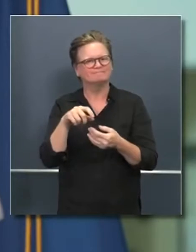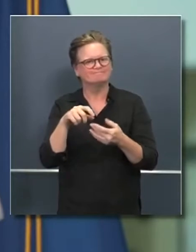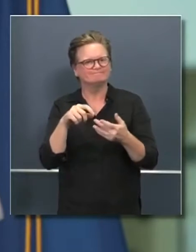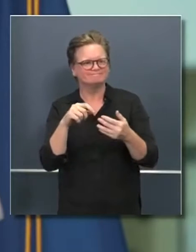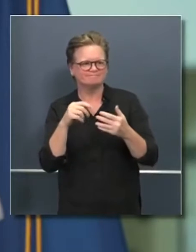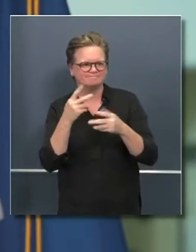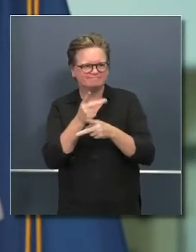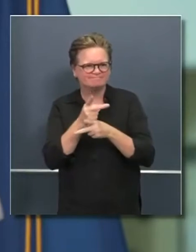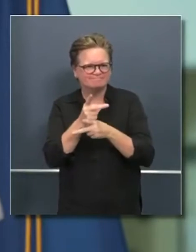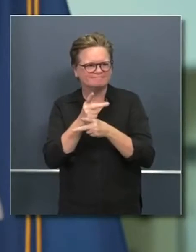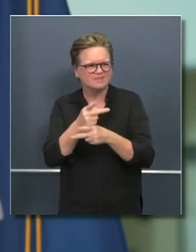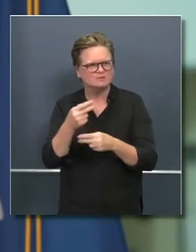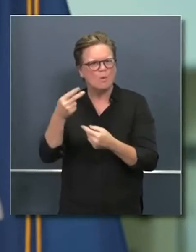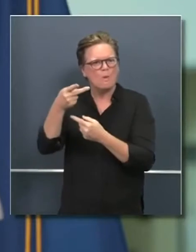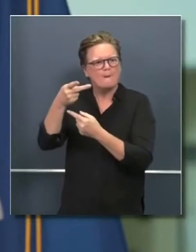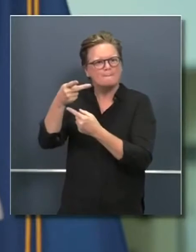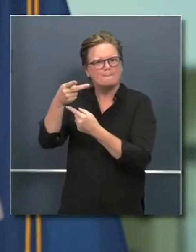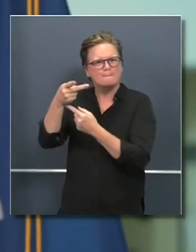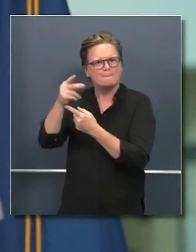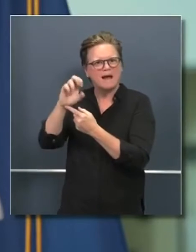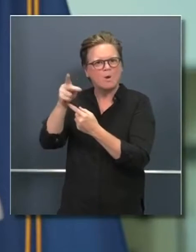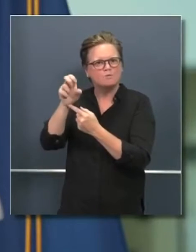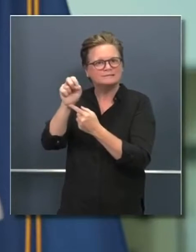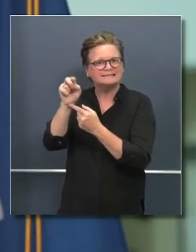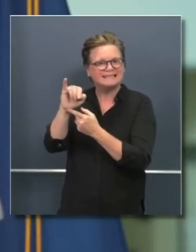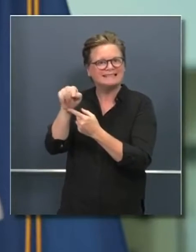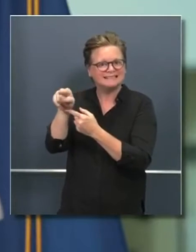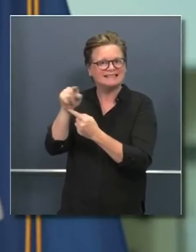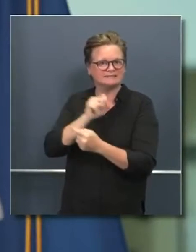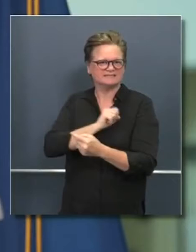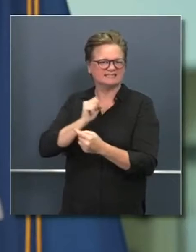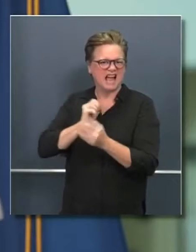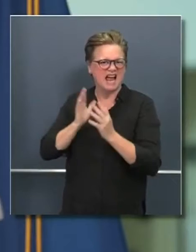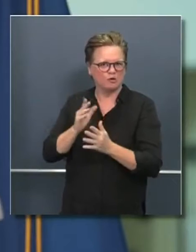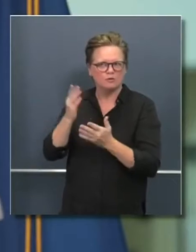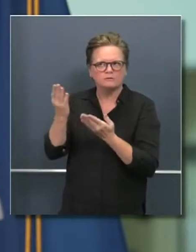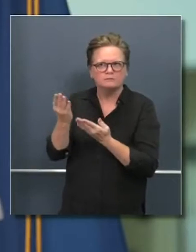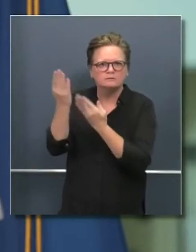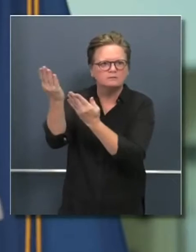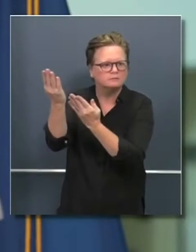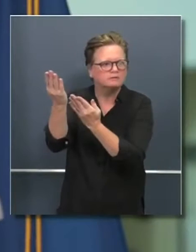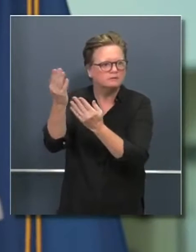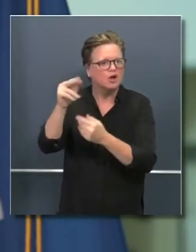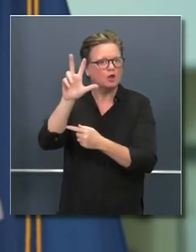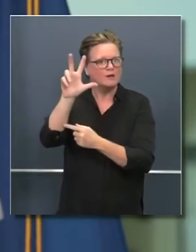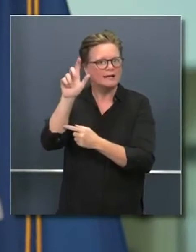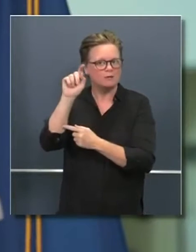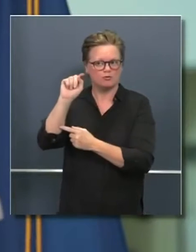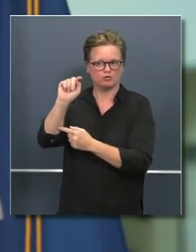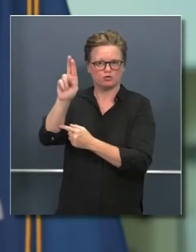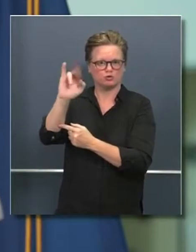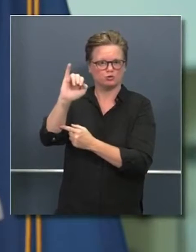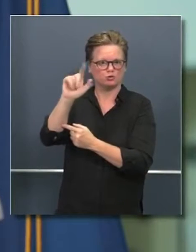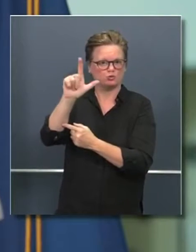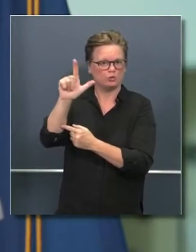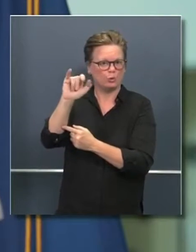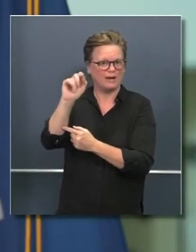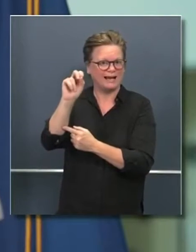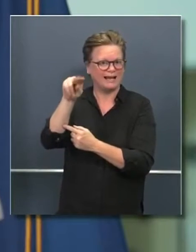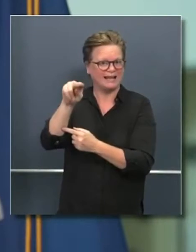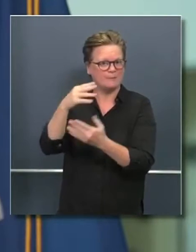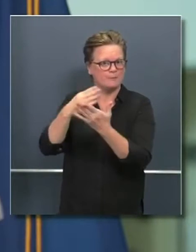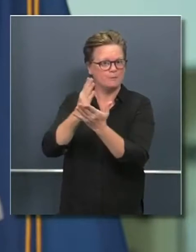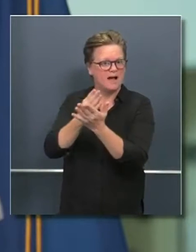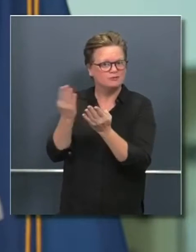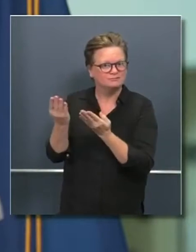nó có ý nghĩa ra sao tại tiểu bang Cali, thì cho Thanh Tùng được thưa cái câu chuyện về khẩu trang ở tiểu bang Cali của mình. Tính